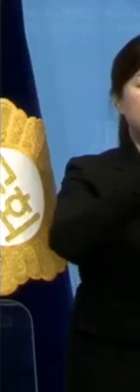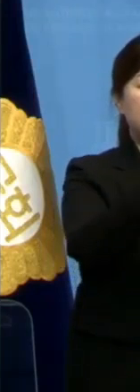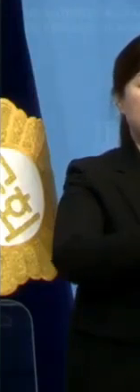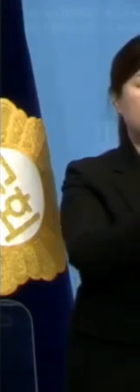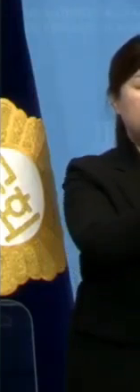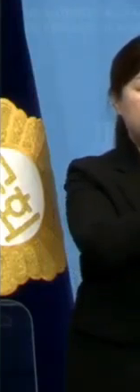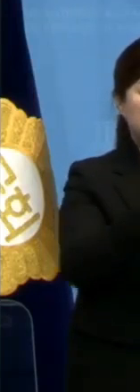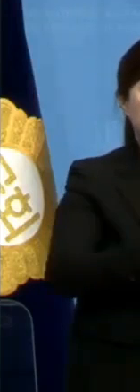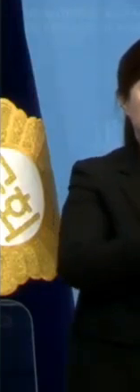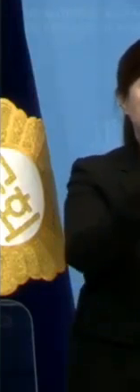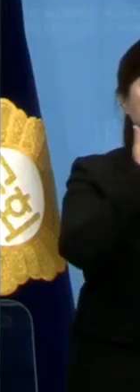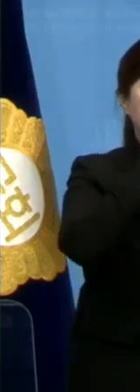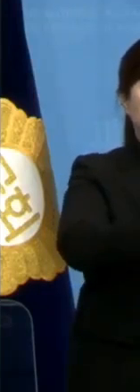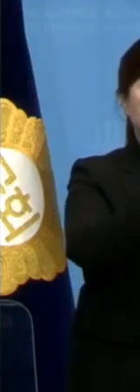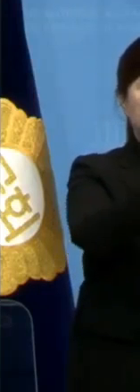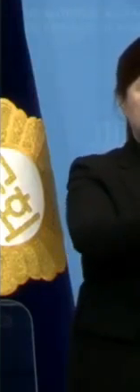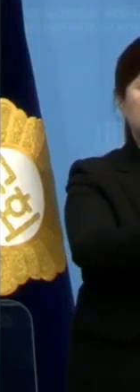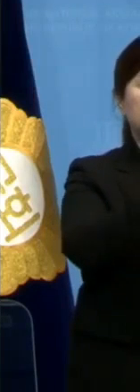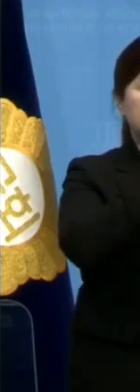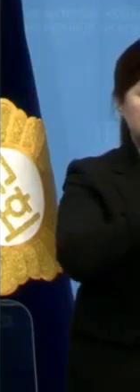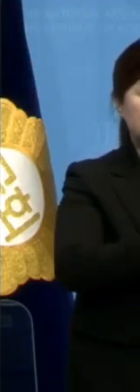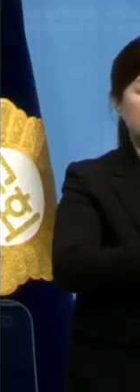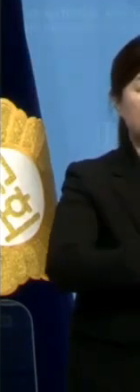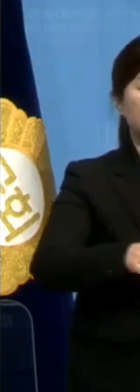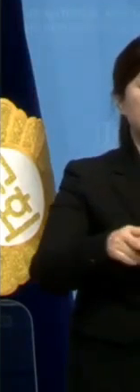서울을 만들겠습니다 라는 주제로